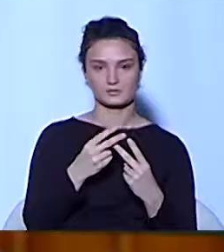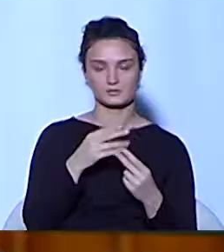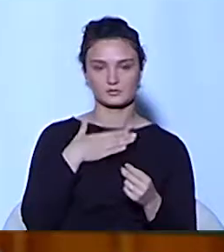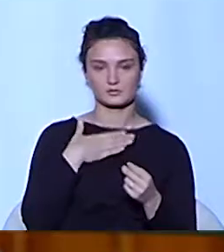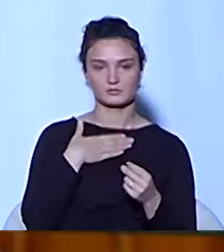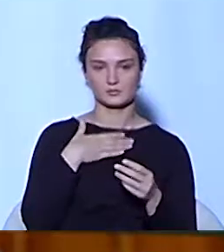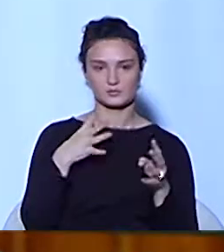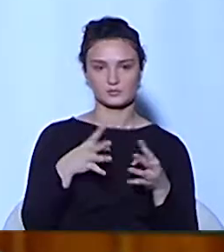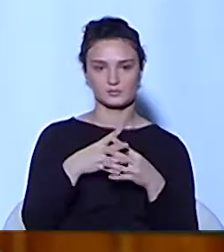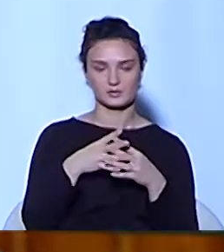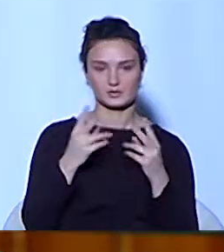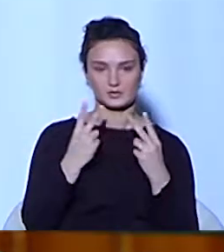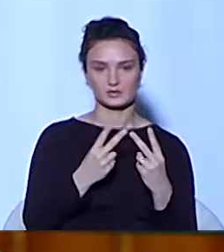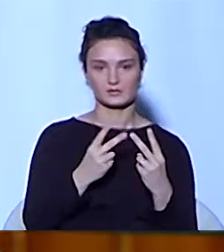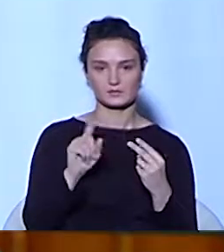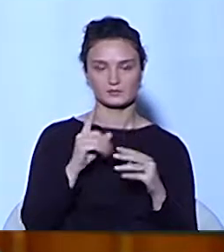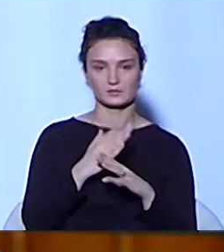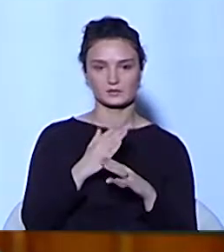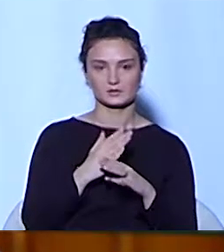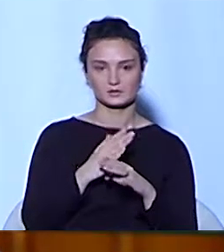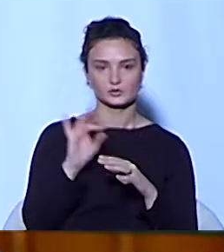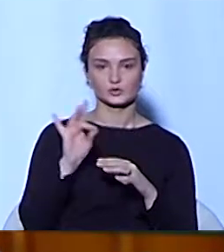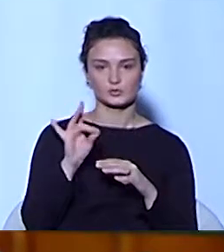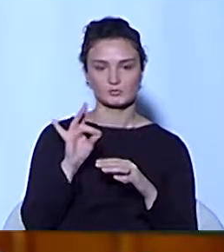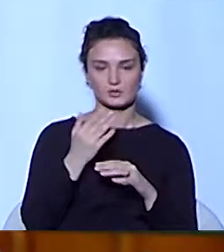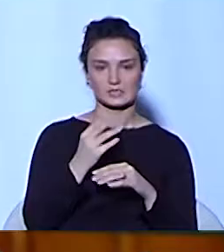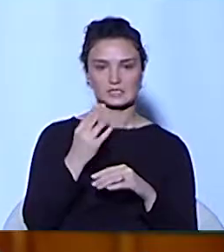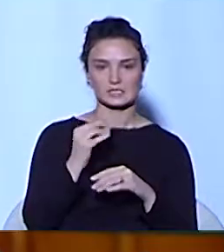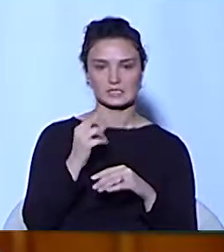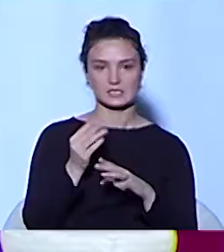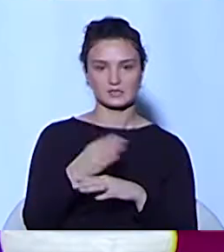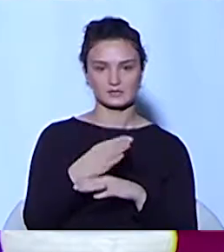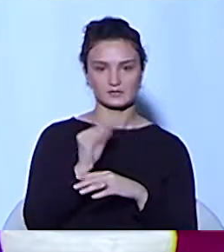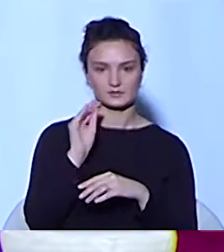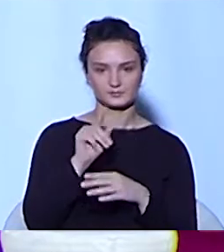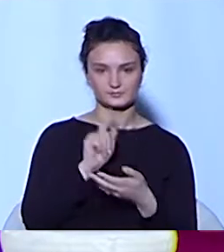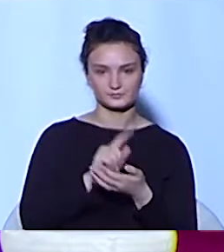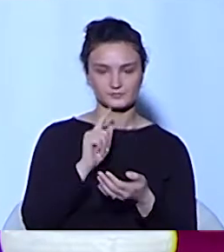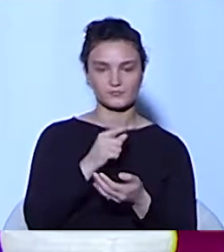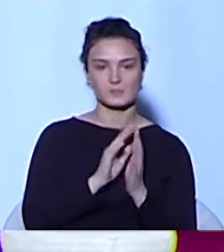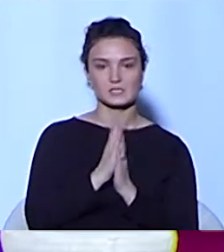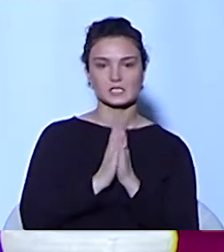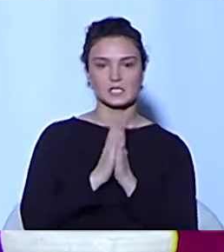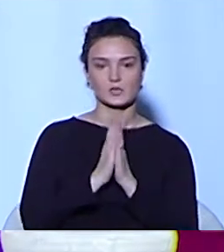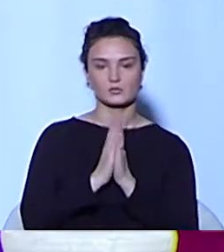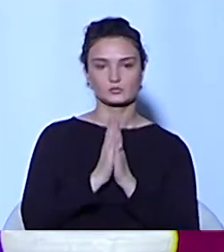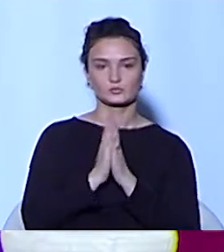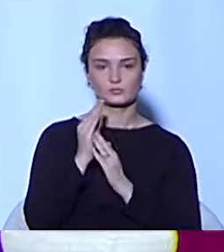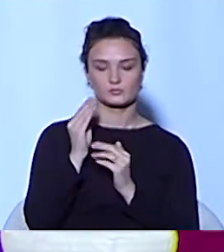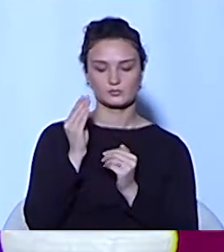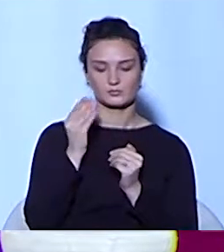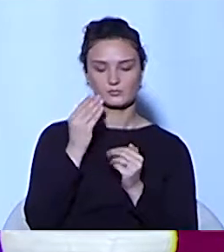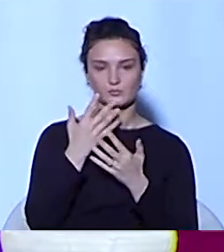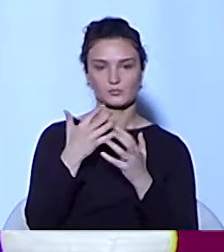Ჩემი კომბინაცია ხედავთ, რომ არის ზონების შესაბამისად, ცილოვან ზონაში არის თევზი, მცენარეული, ანუ